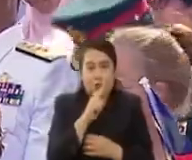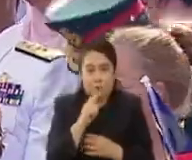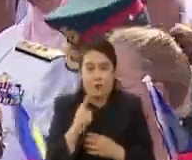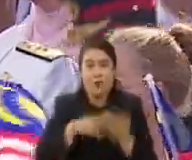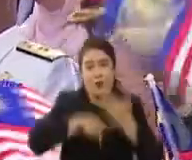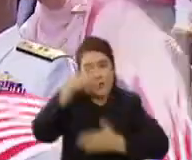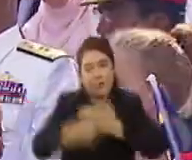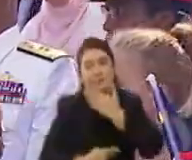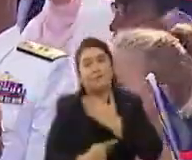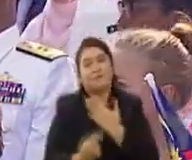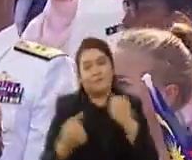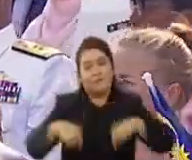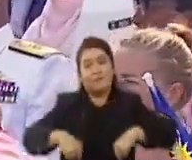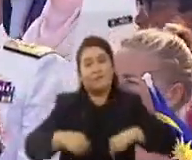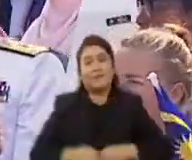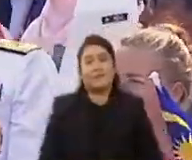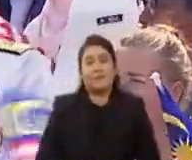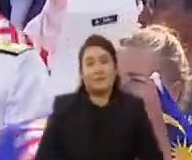hari ini.